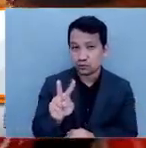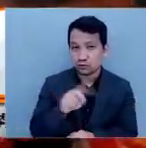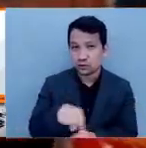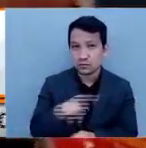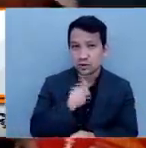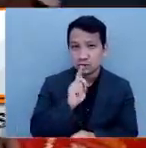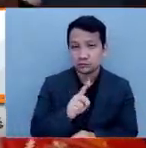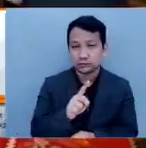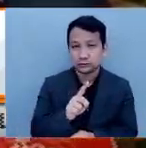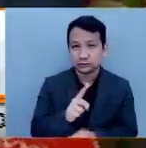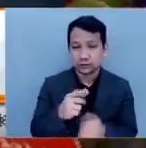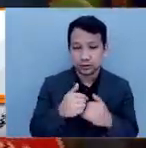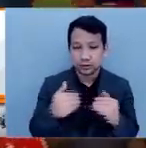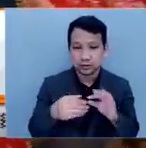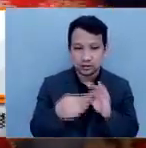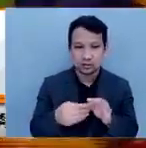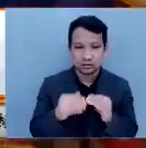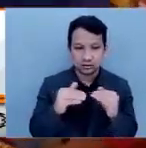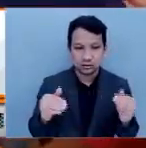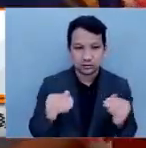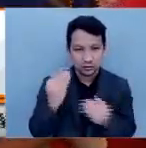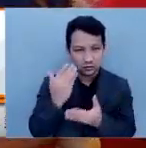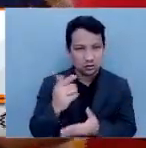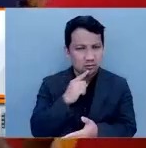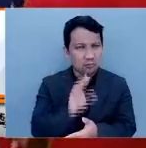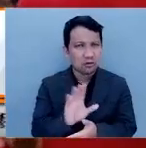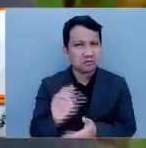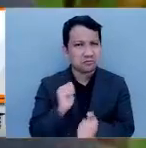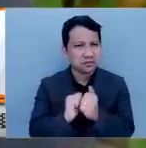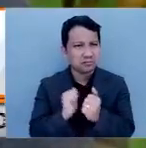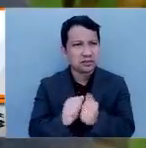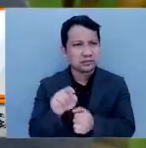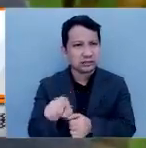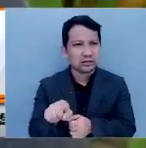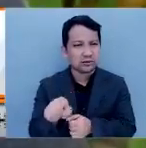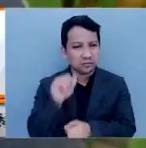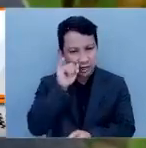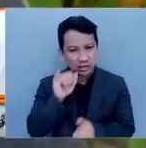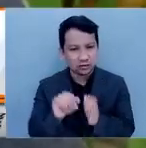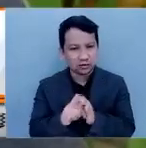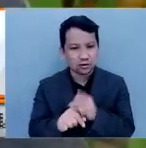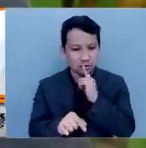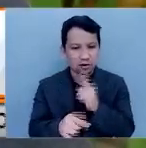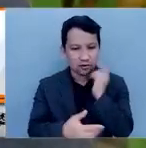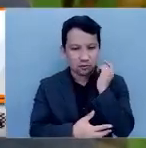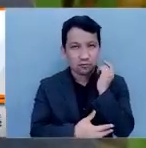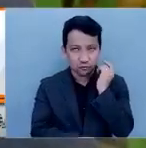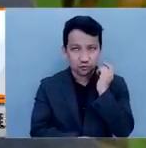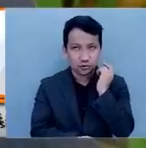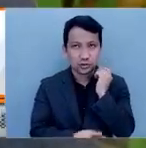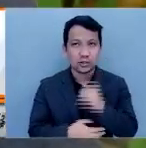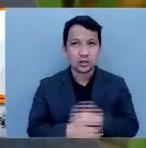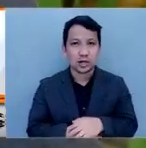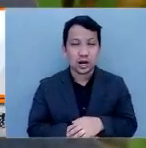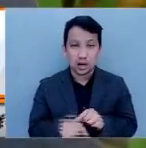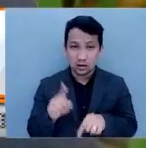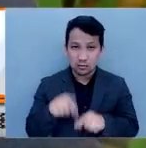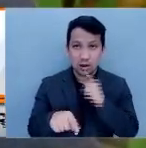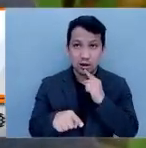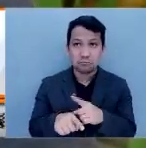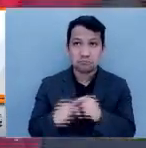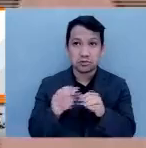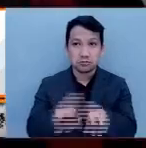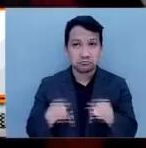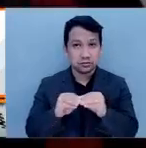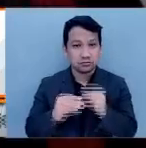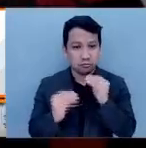sa subsistence na level of well-being. Sila po yung talagang identified as poor at may tendency pa po na mas